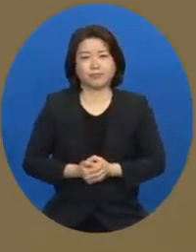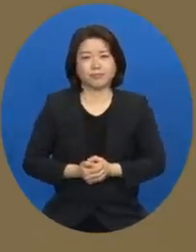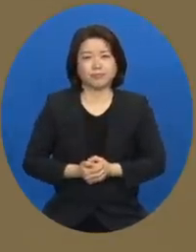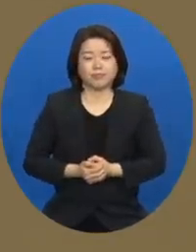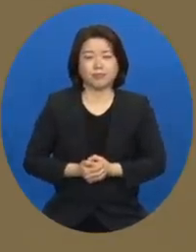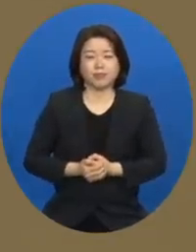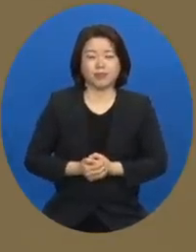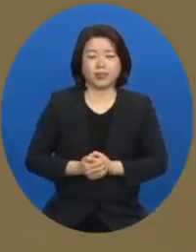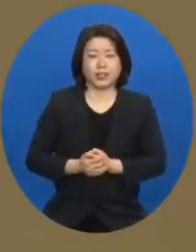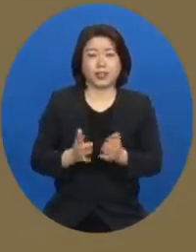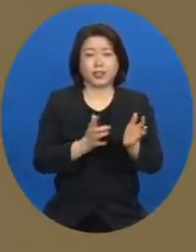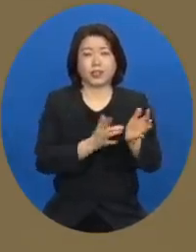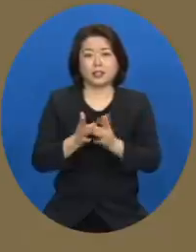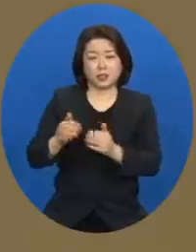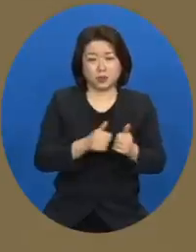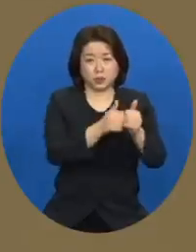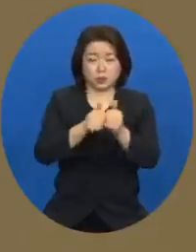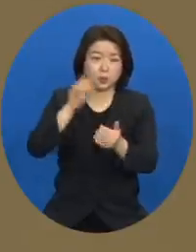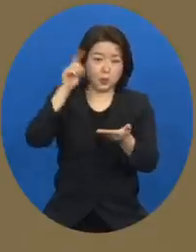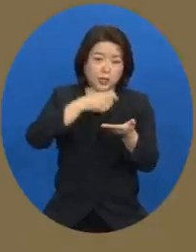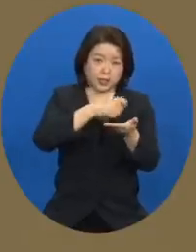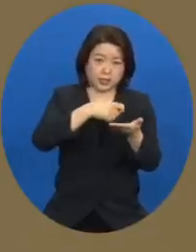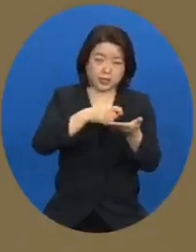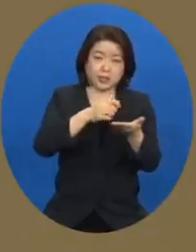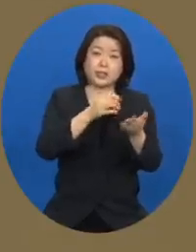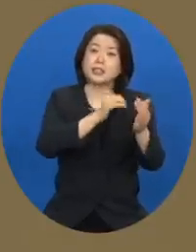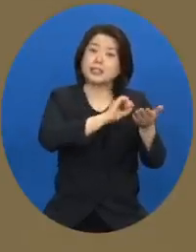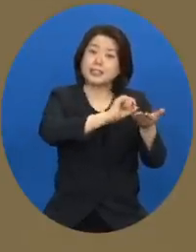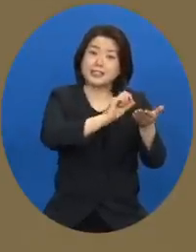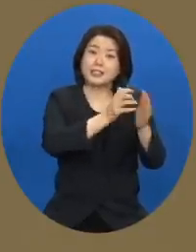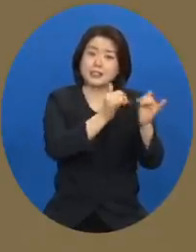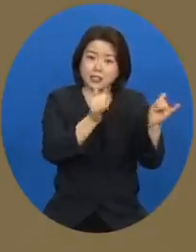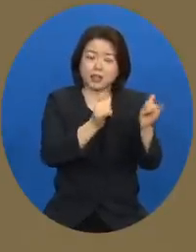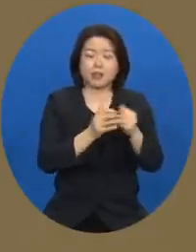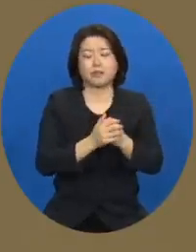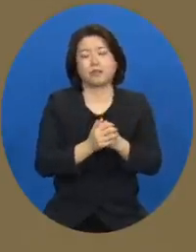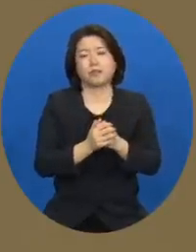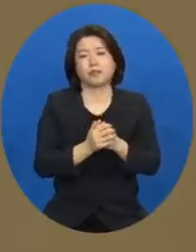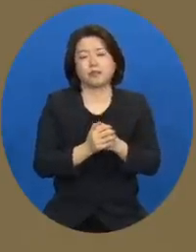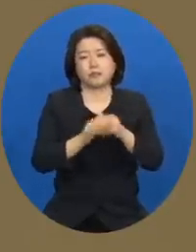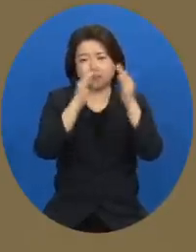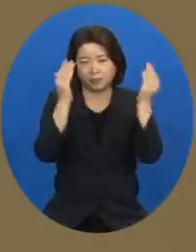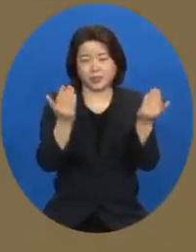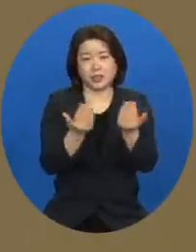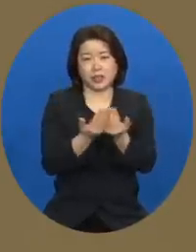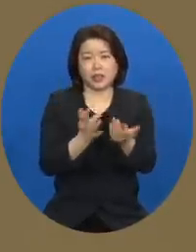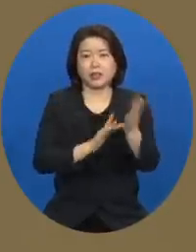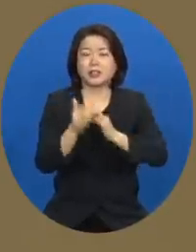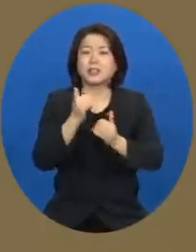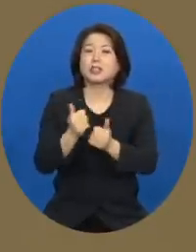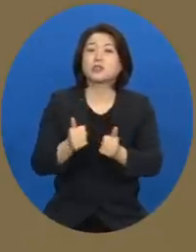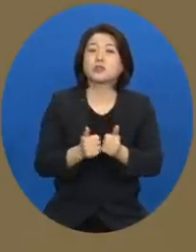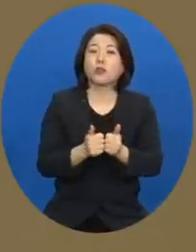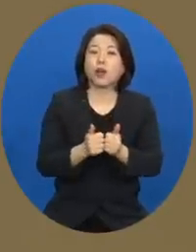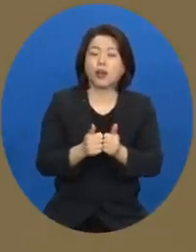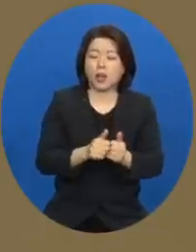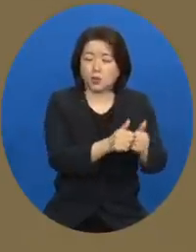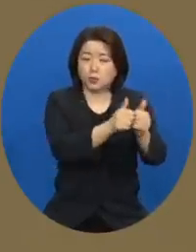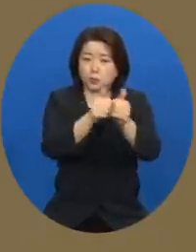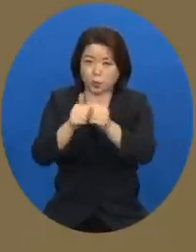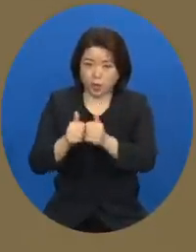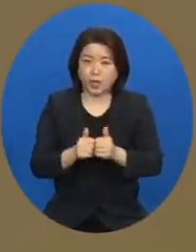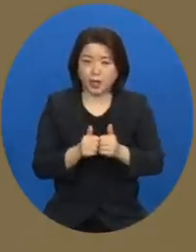예수 동행일기를 쓰는 사람, 그 사람은 다 정말 예수님과